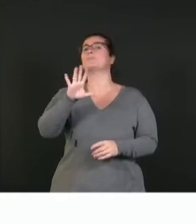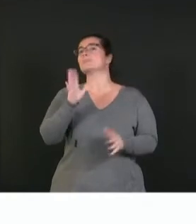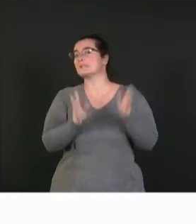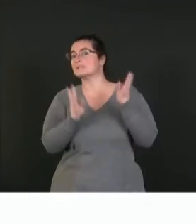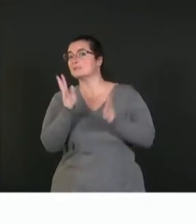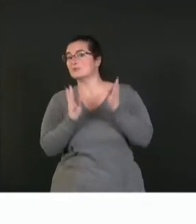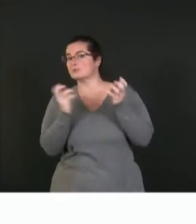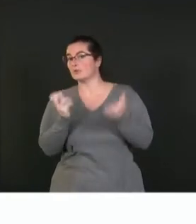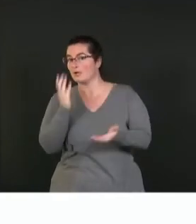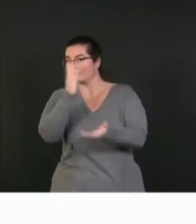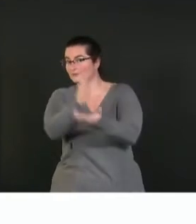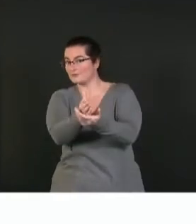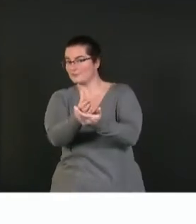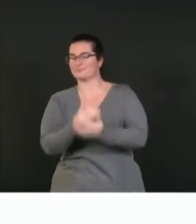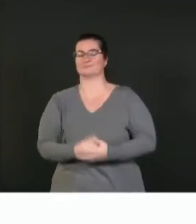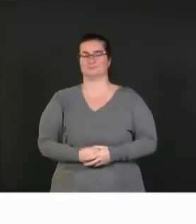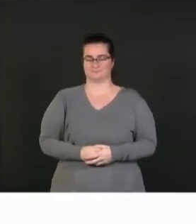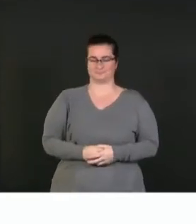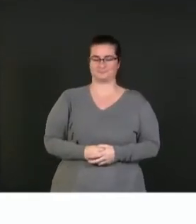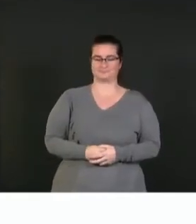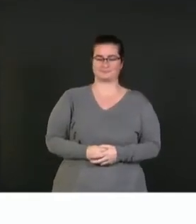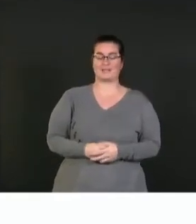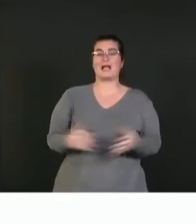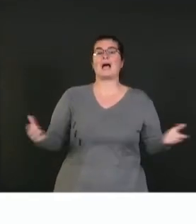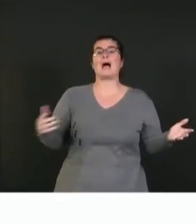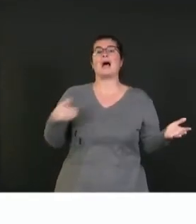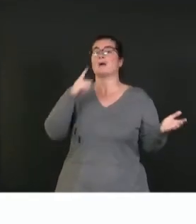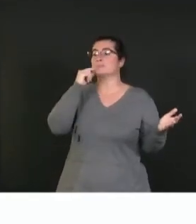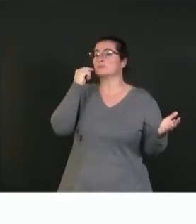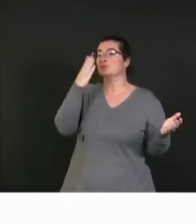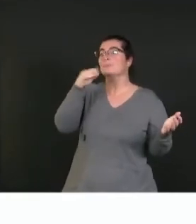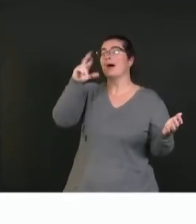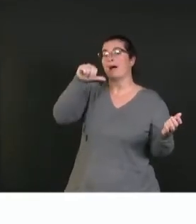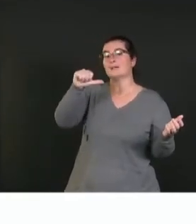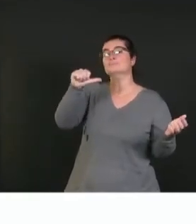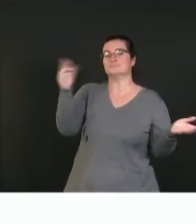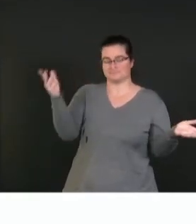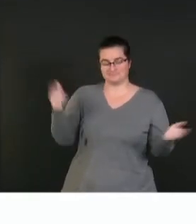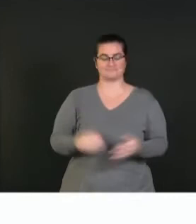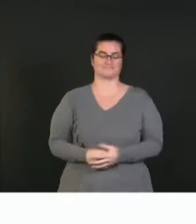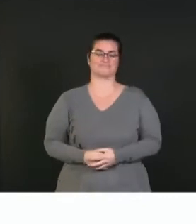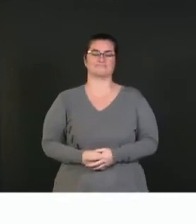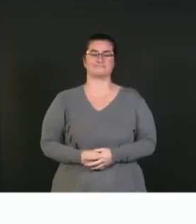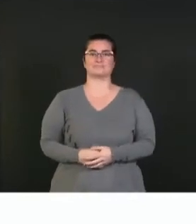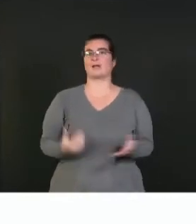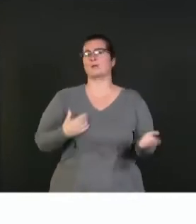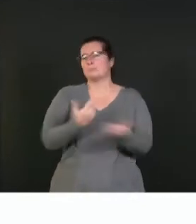pense qu'il y a énormément de communes qui sont schizophrènes comme ça. Alors moi, la façon dont je le comprends, c'est que